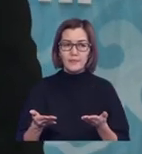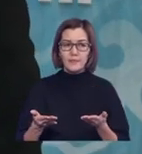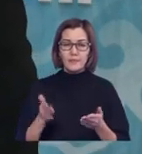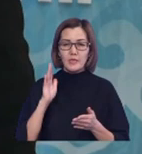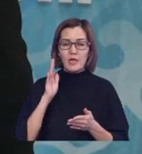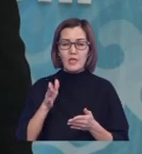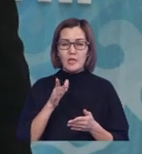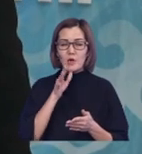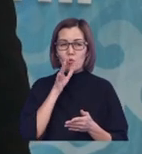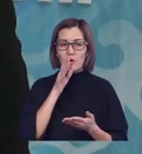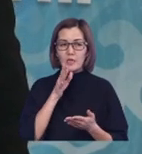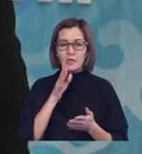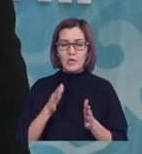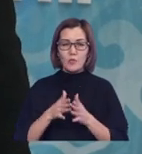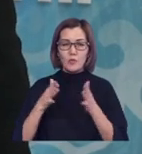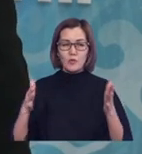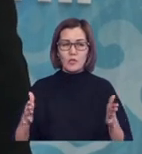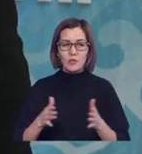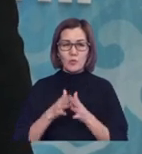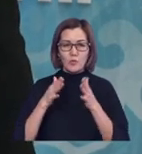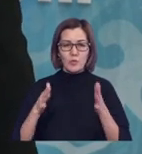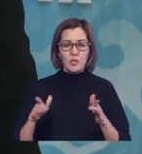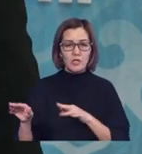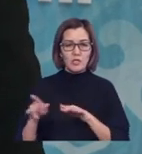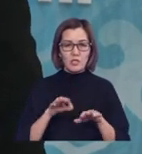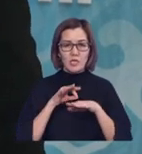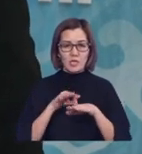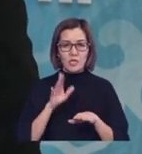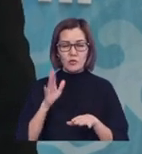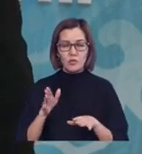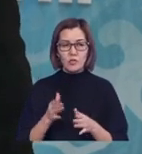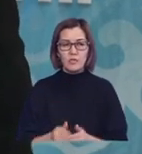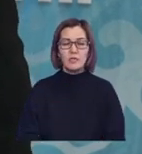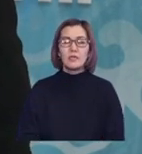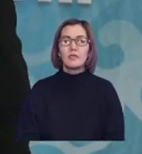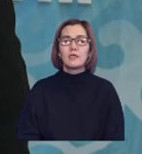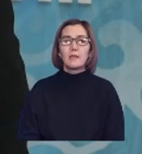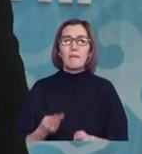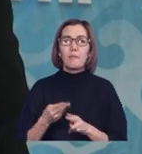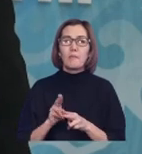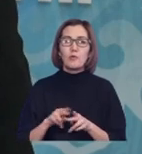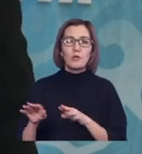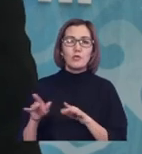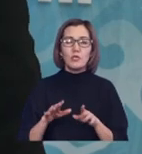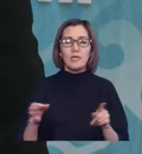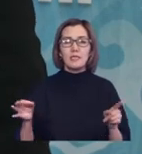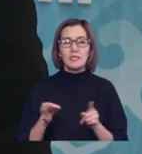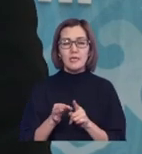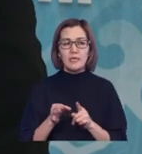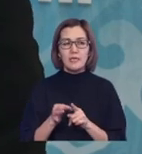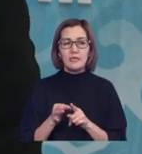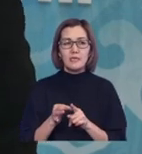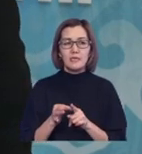Алда үлкен-үлкен шаралар көп. Бұл шараның мақсаты